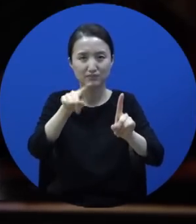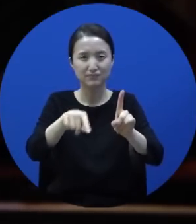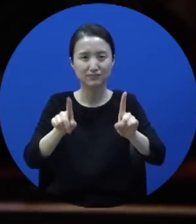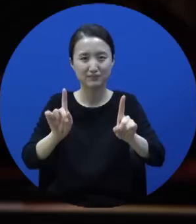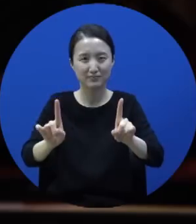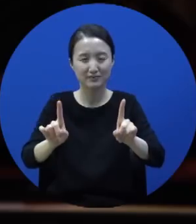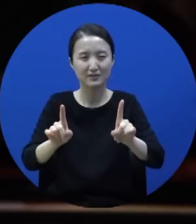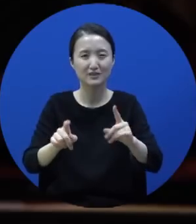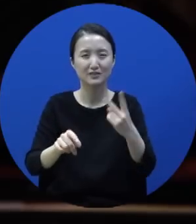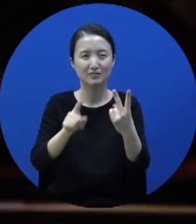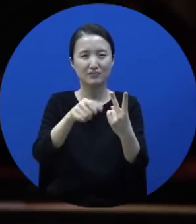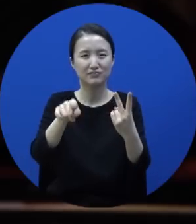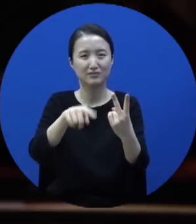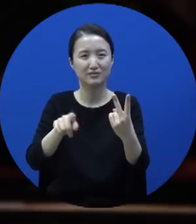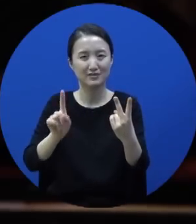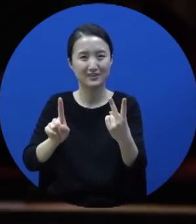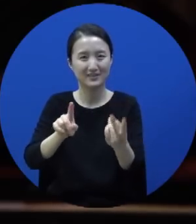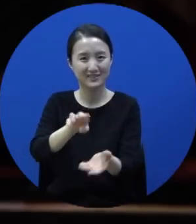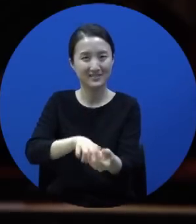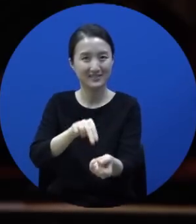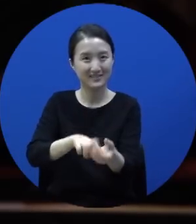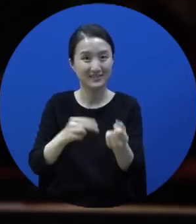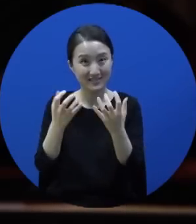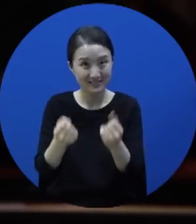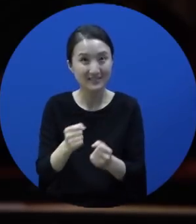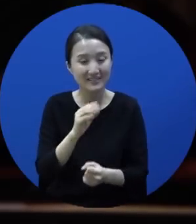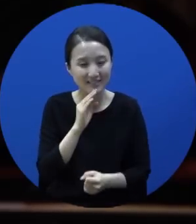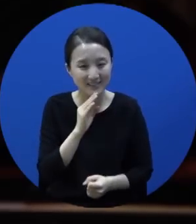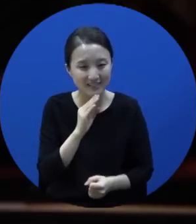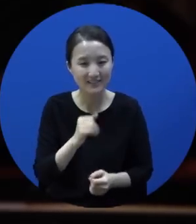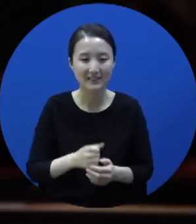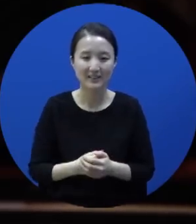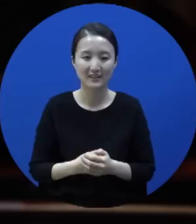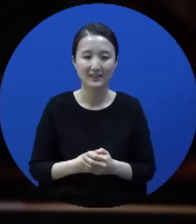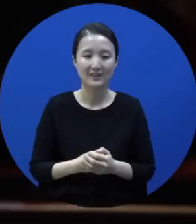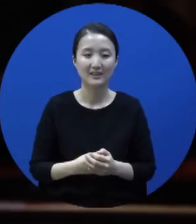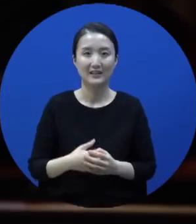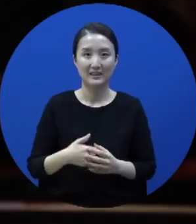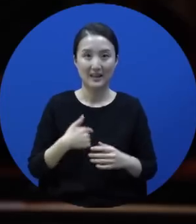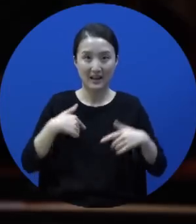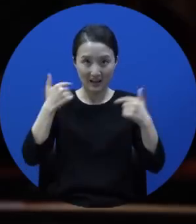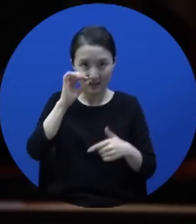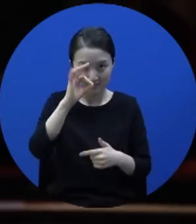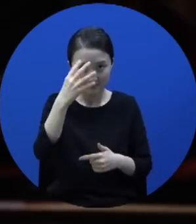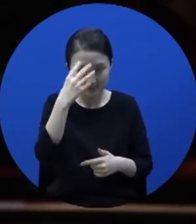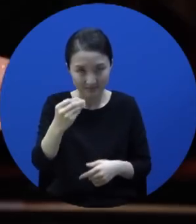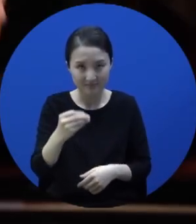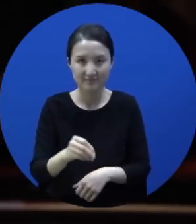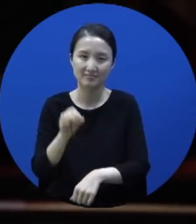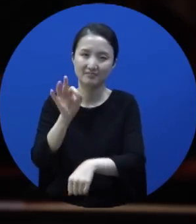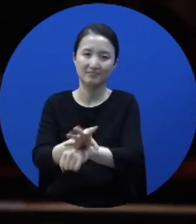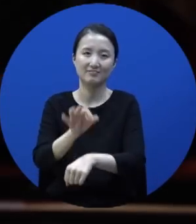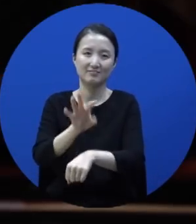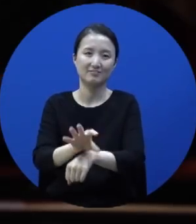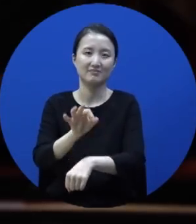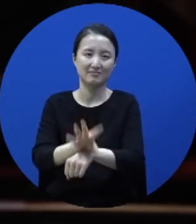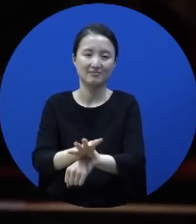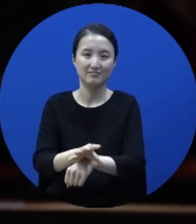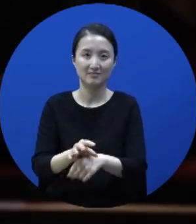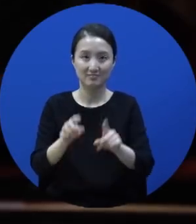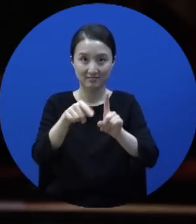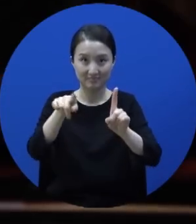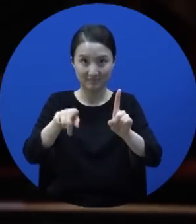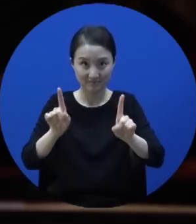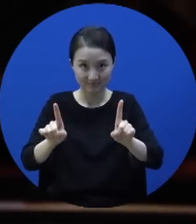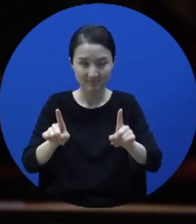또는 2 플러스 1 이런 음료수 같은 거 많이 팔잖아요. 그럼 저는 항상 혼자 다니지만 갈 때마다 항상 두 병의